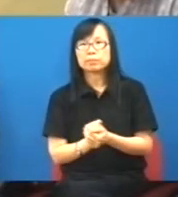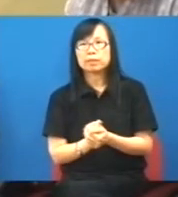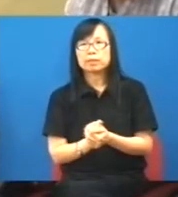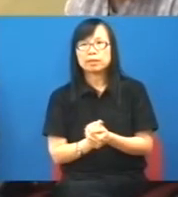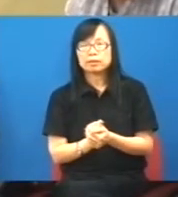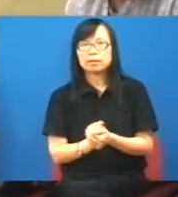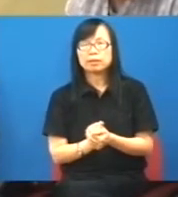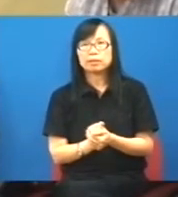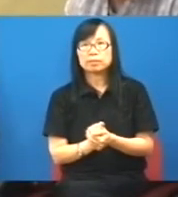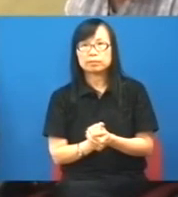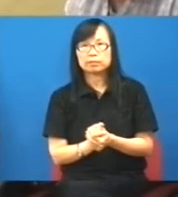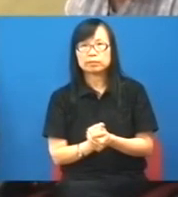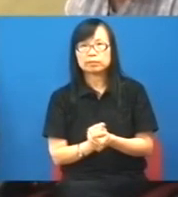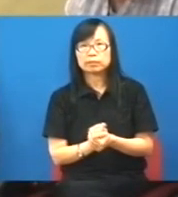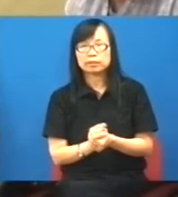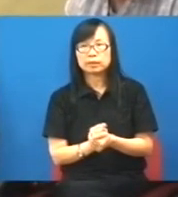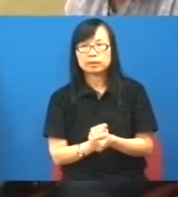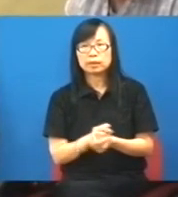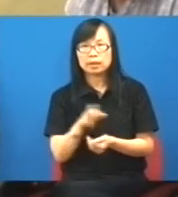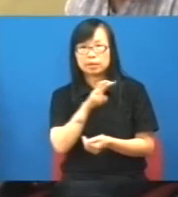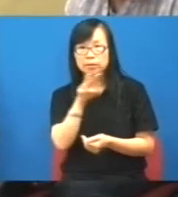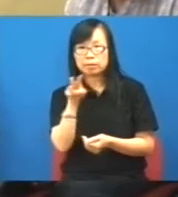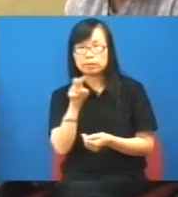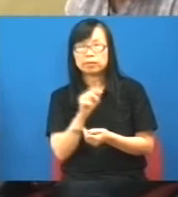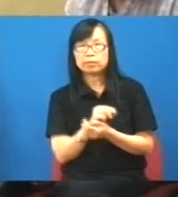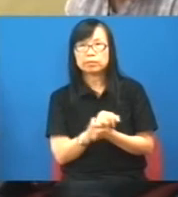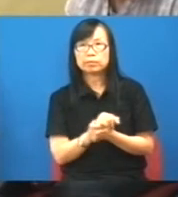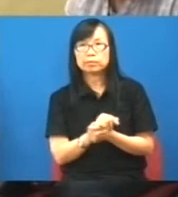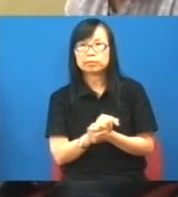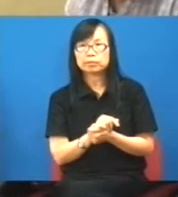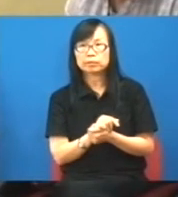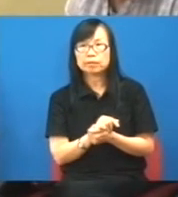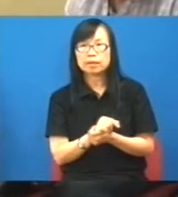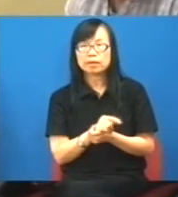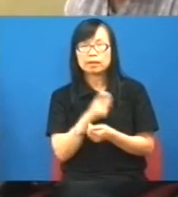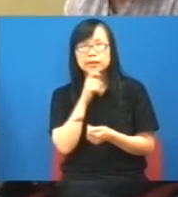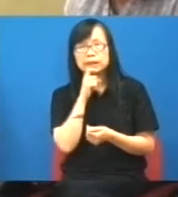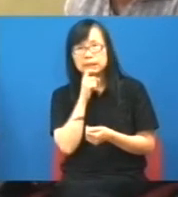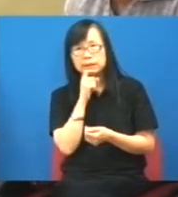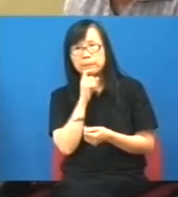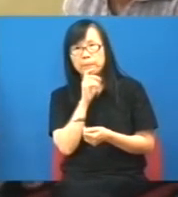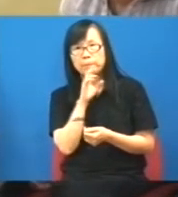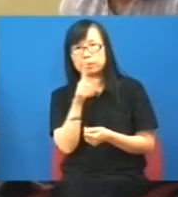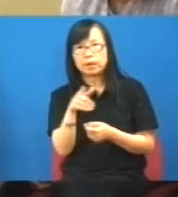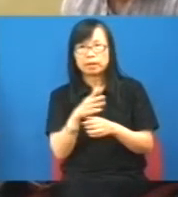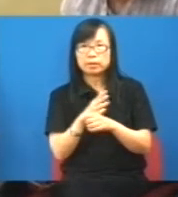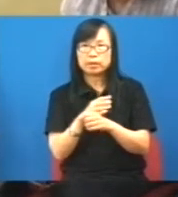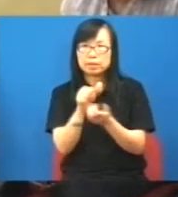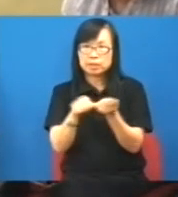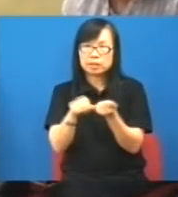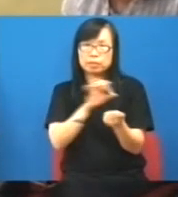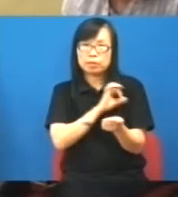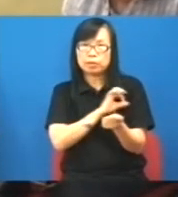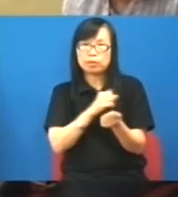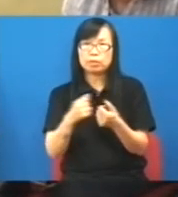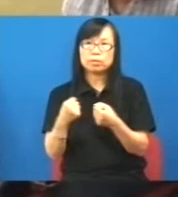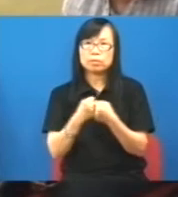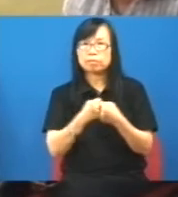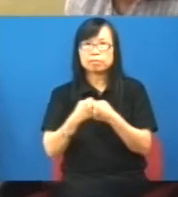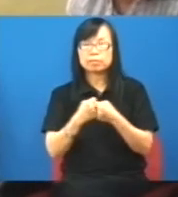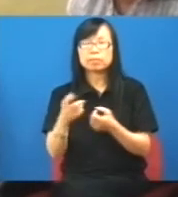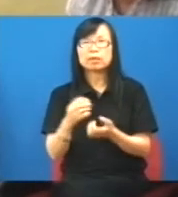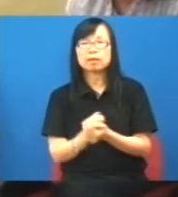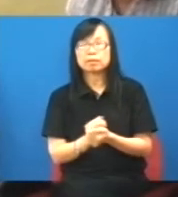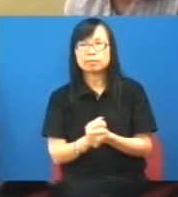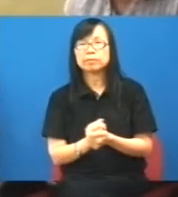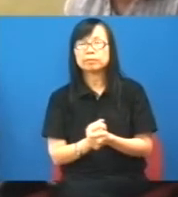施